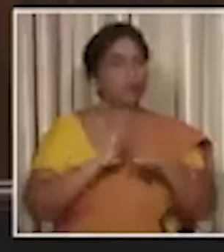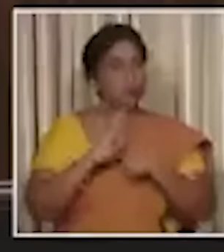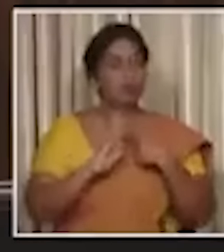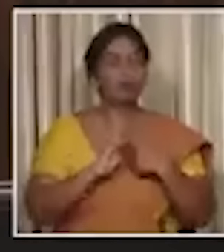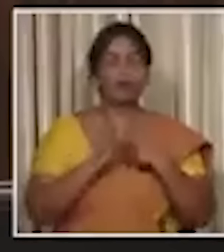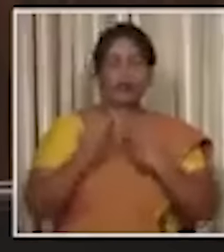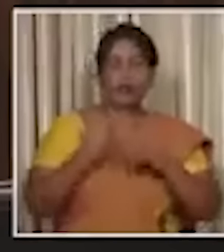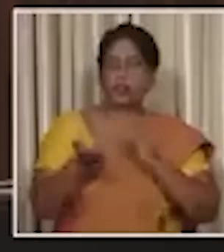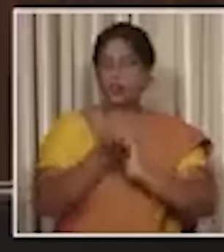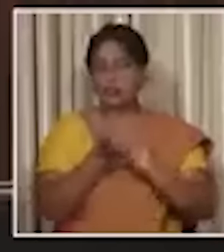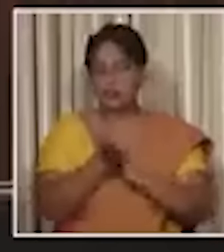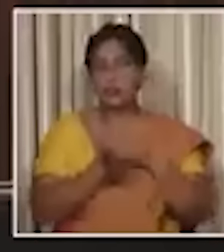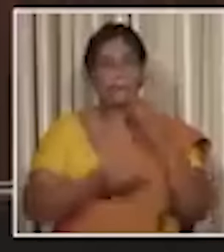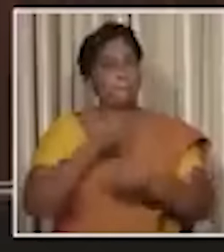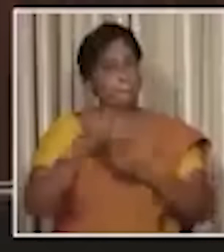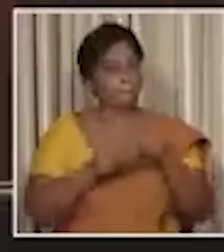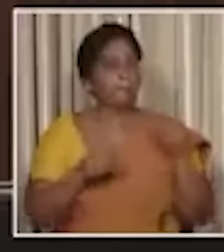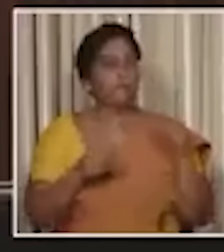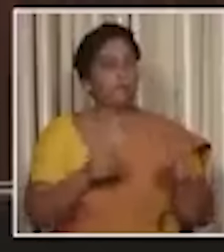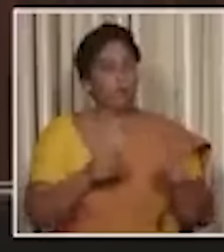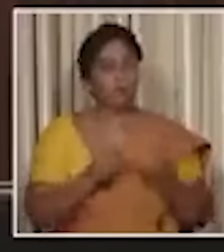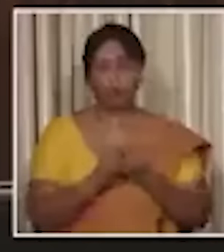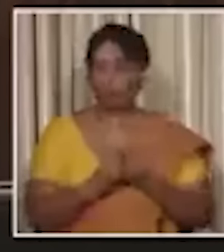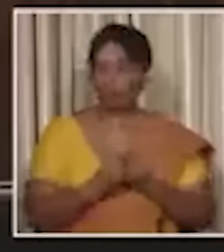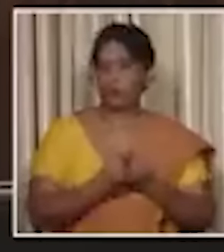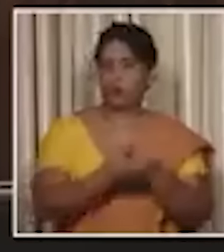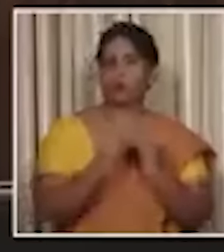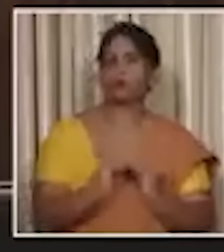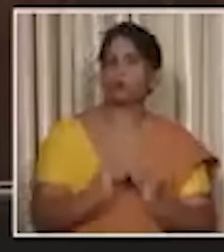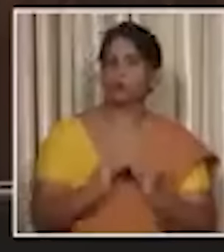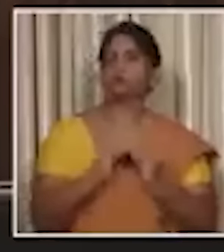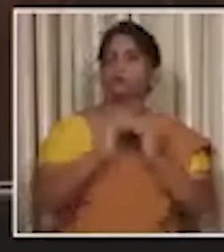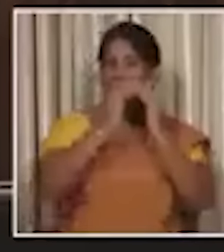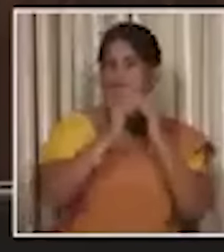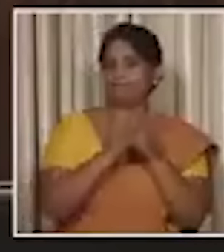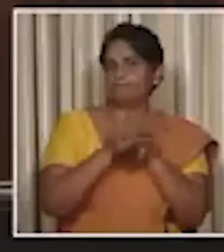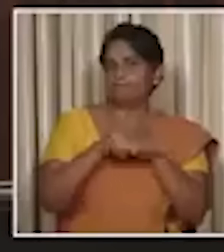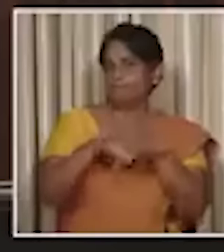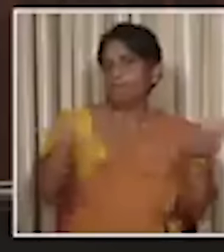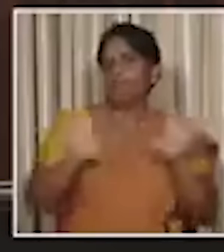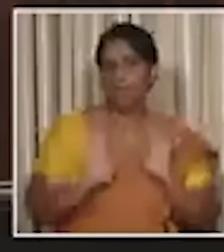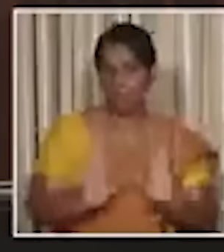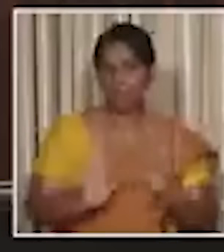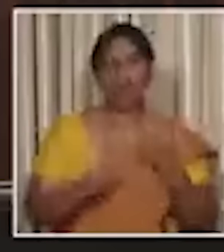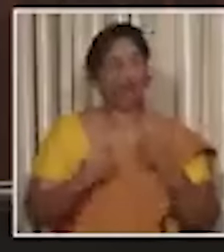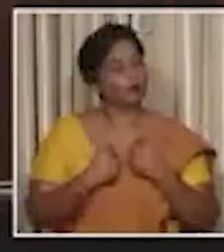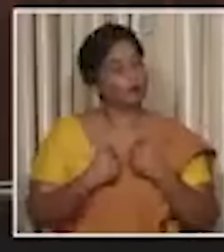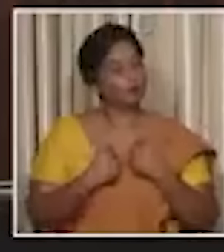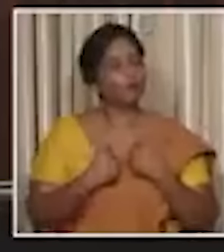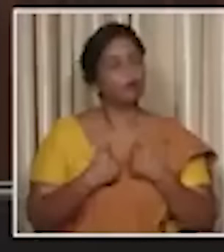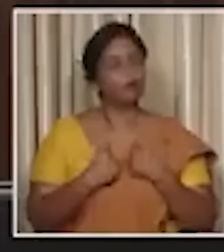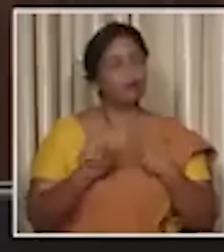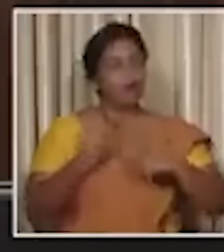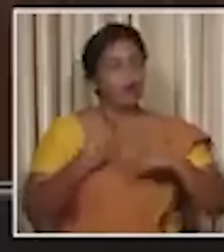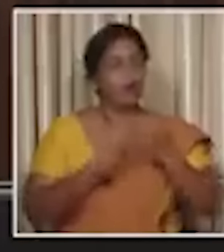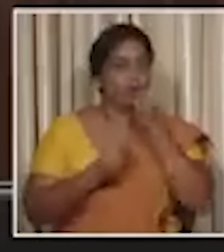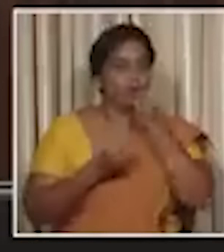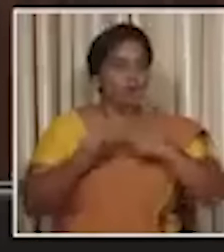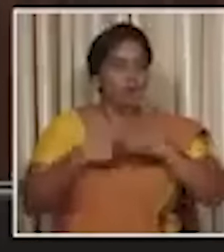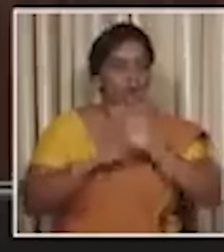செலுத்திருக்கின்றோம். இலக்கை நோக்கி நாங்கள் நகர வேண்டியதாக இருக்கின்றது. அதற்கான திட்டங்கள் தீட்டப்பட்டிருக்கின்றன. 4 மில்லியன் சுற்றுலா பயணிகளை வரவழைப்பதற்கும்,